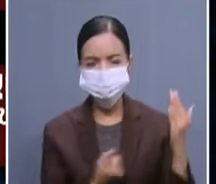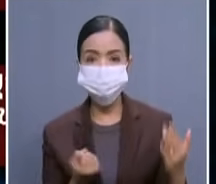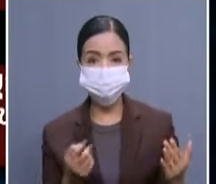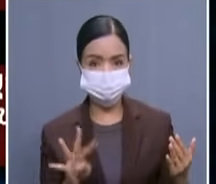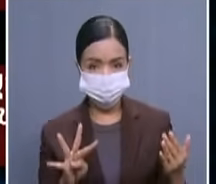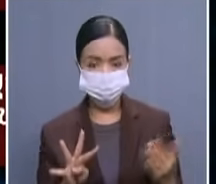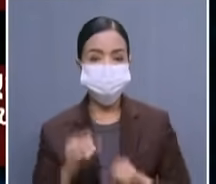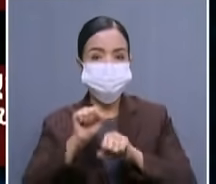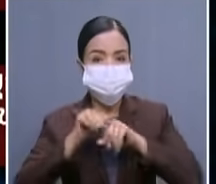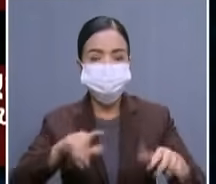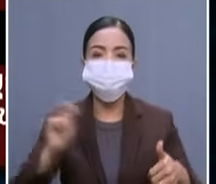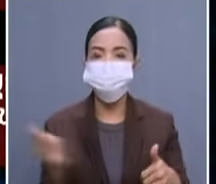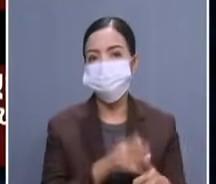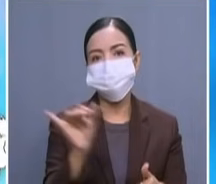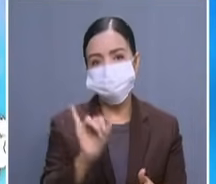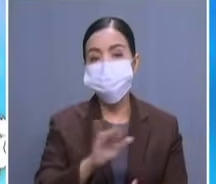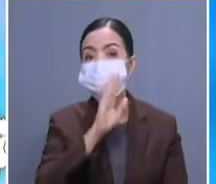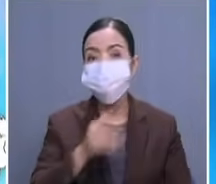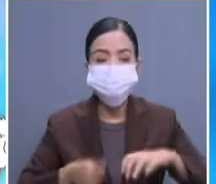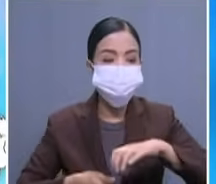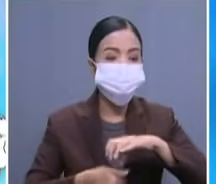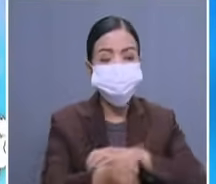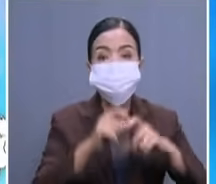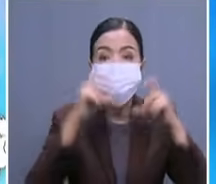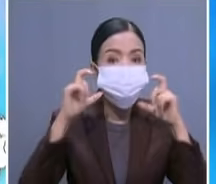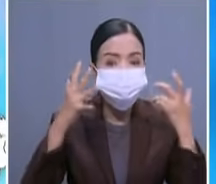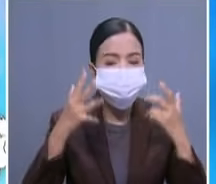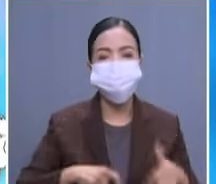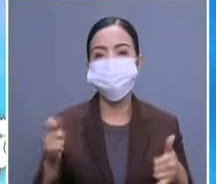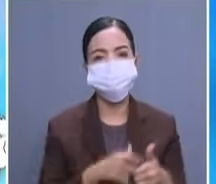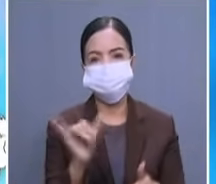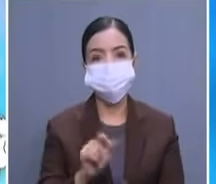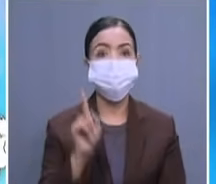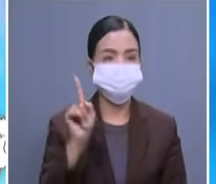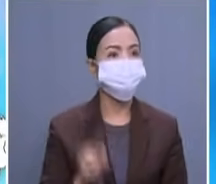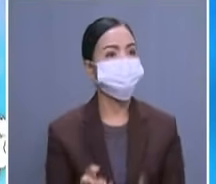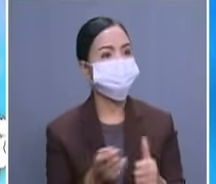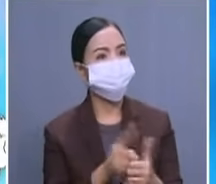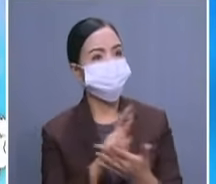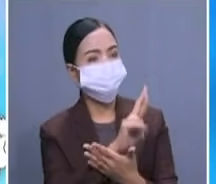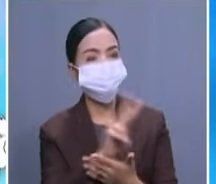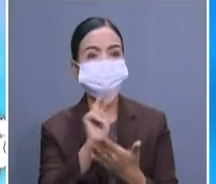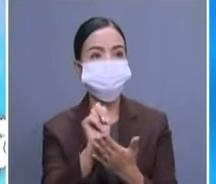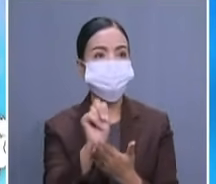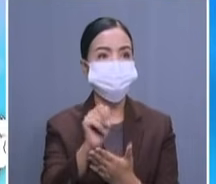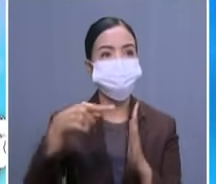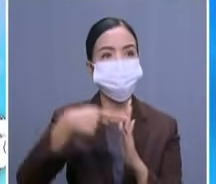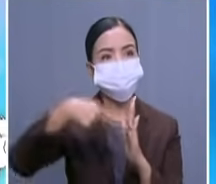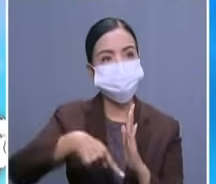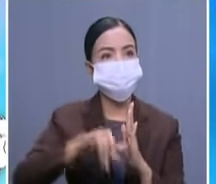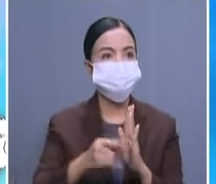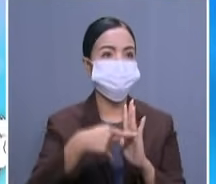ประกาศบทลงโทษนะคะหากไม่สวมหน้ากากอนามัยก็อย่างเช่นเชียงรายน่านพะเยาแพร่แม่ฮ่องสอน